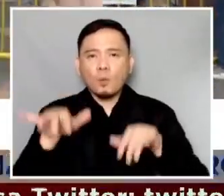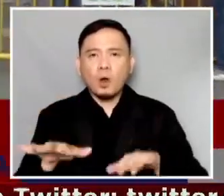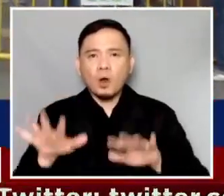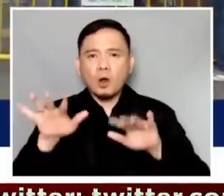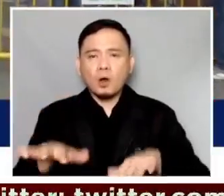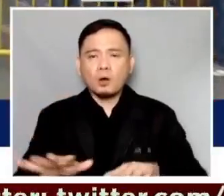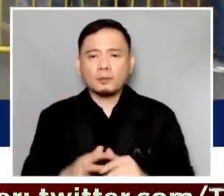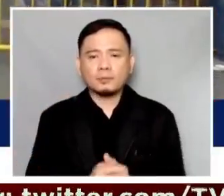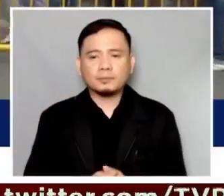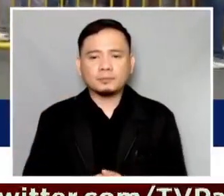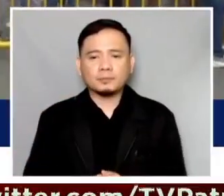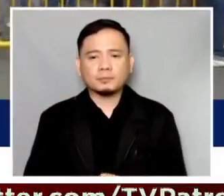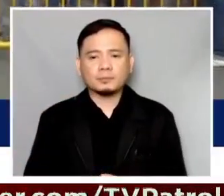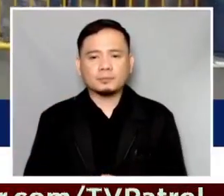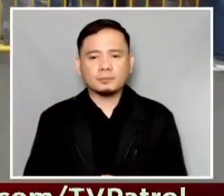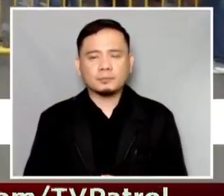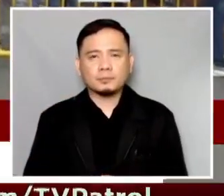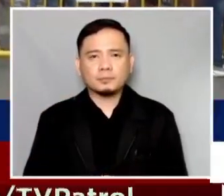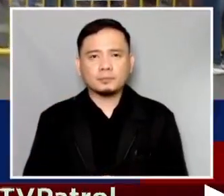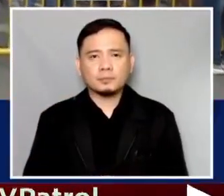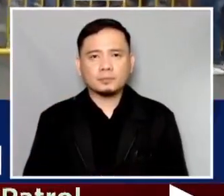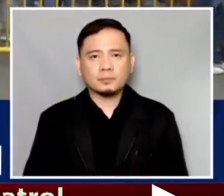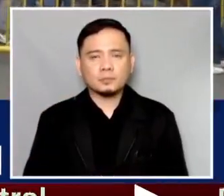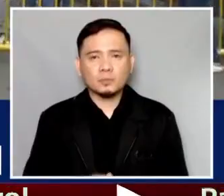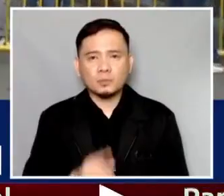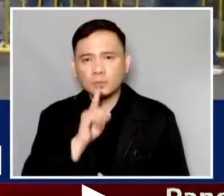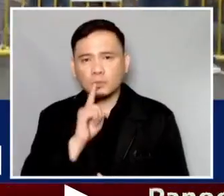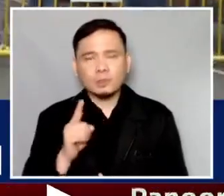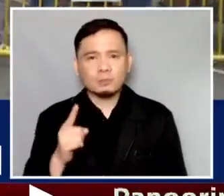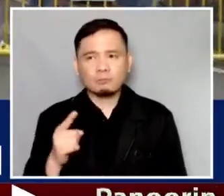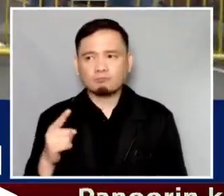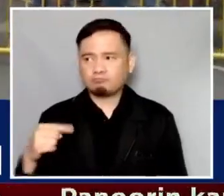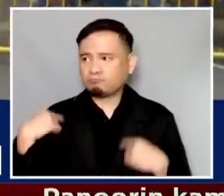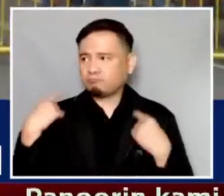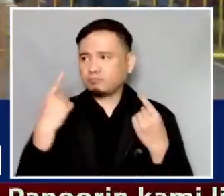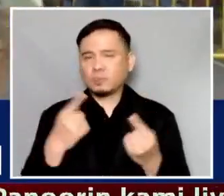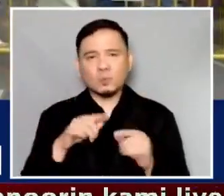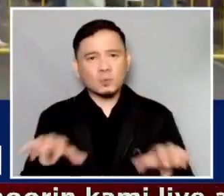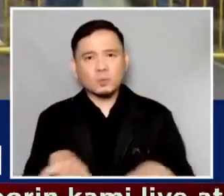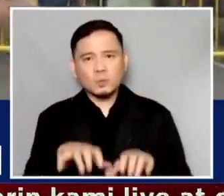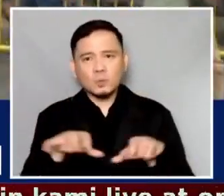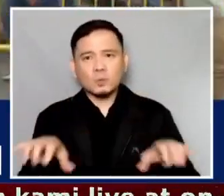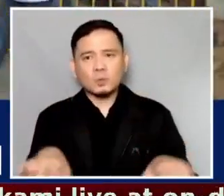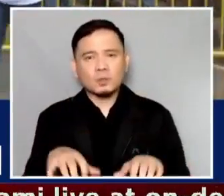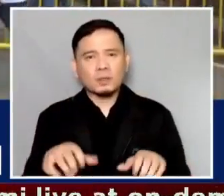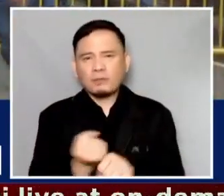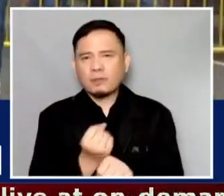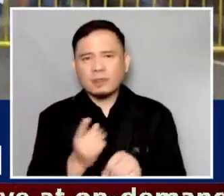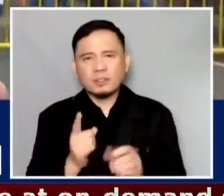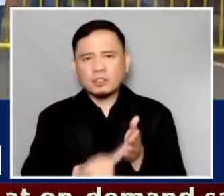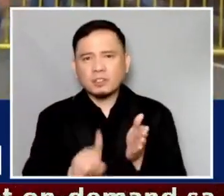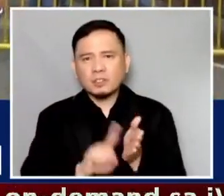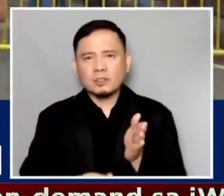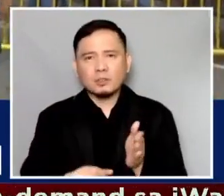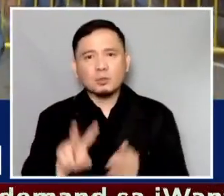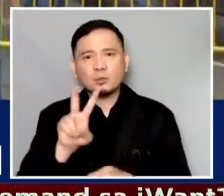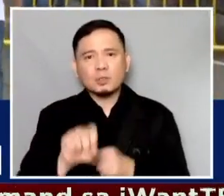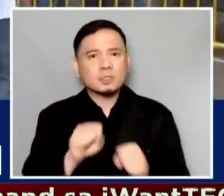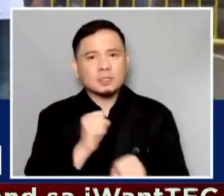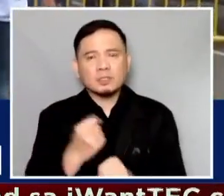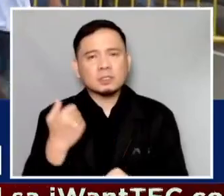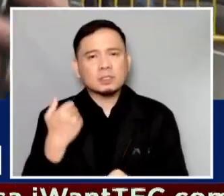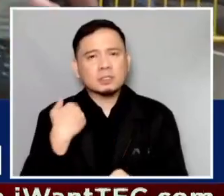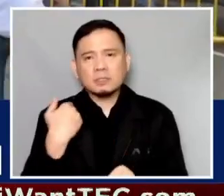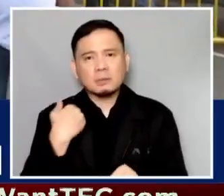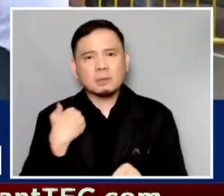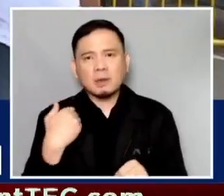talagang todo karo lang namin ang ginagawa namin. Kasi kinakailangan i-check lahat eh. 2 years kasi hindi umandar, so check namin gulong,